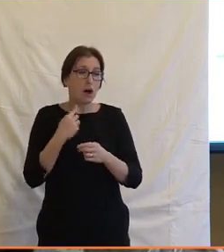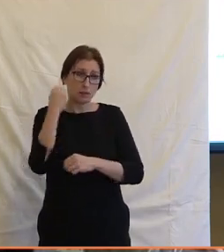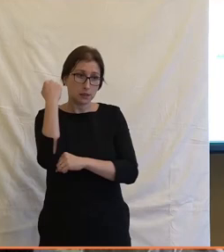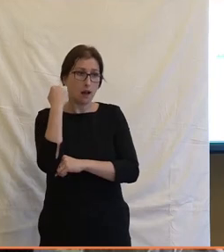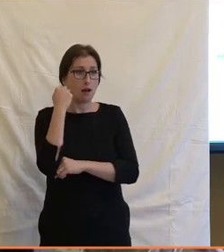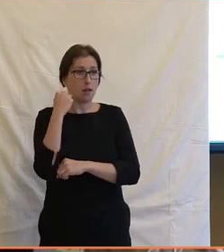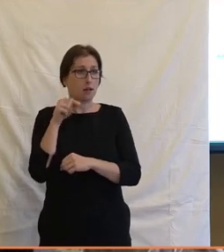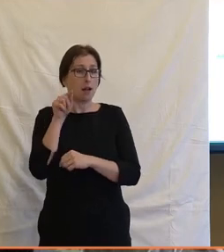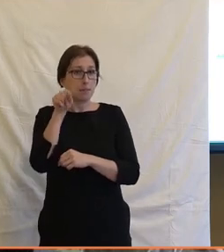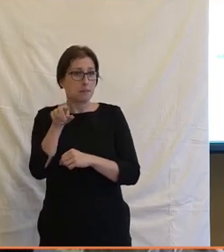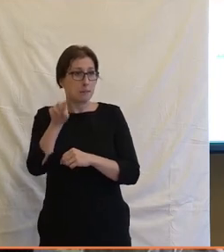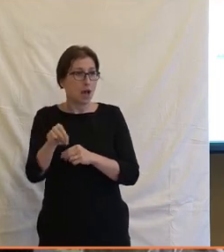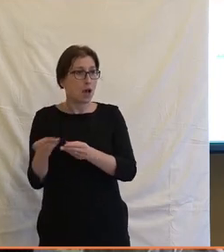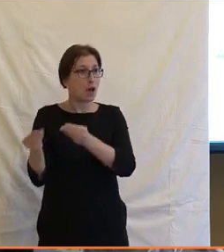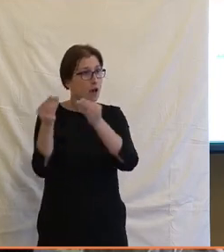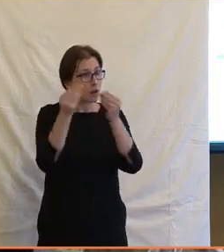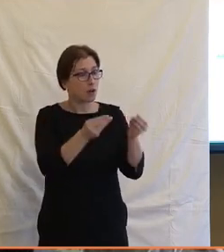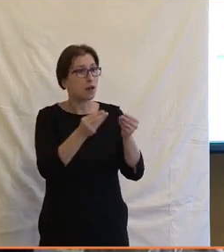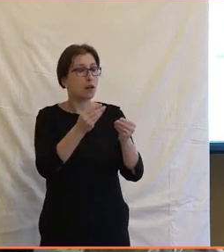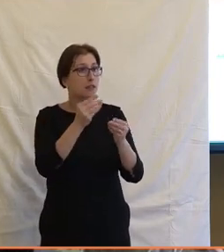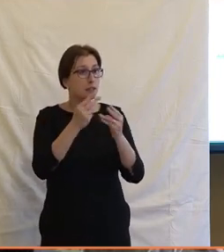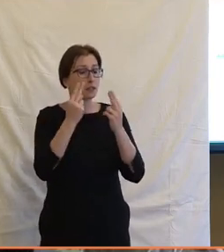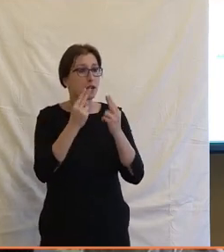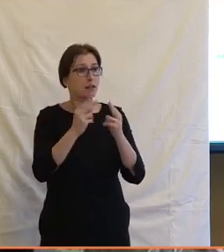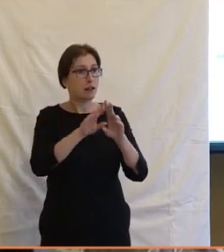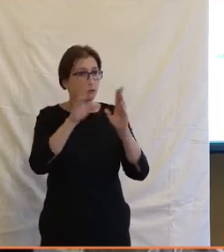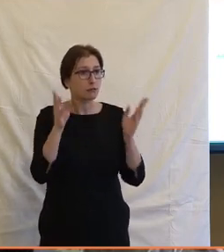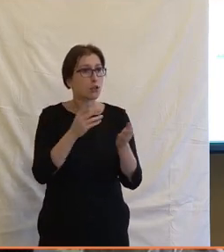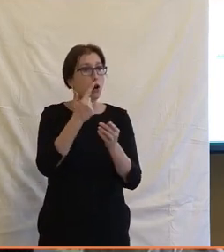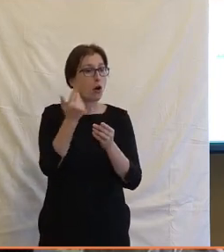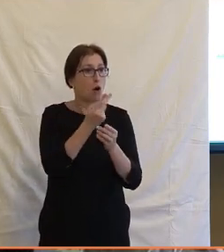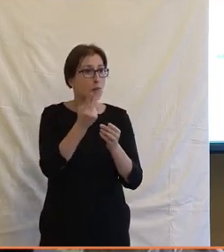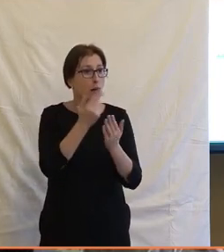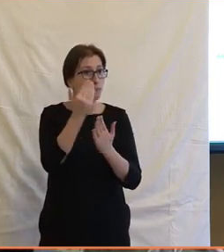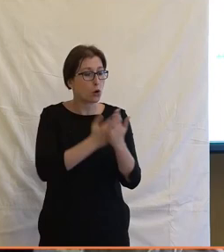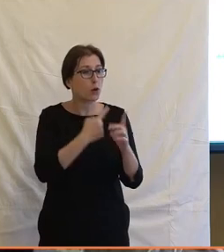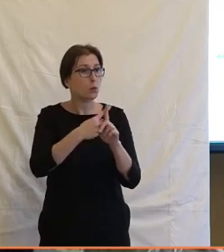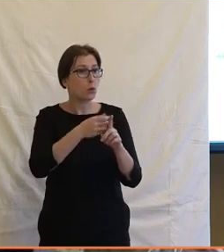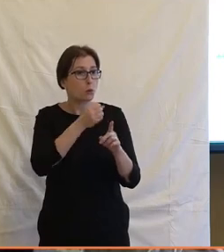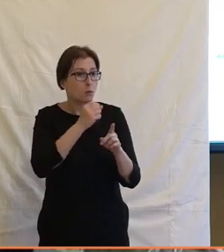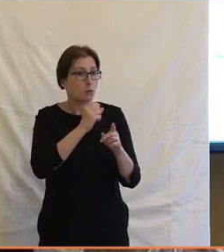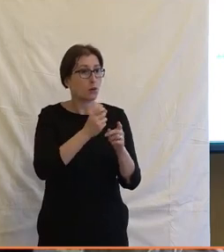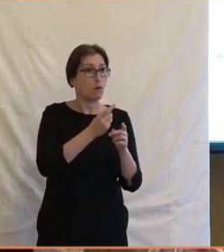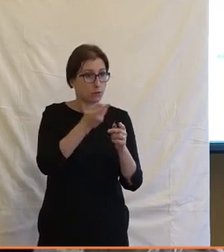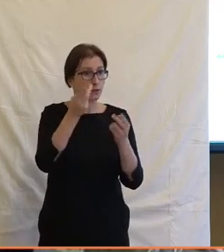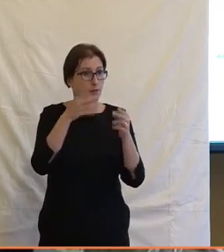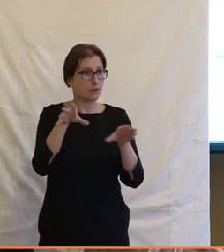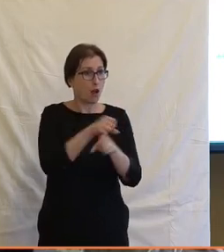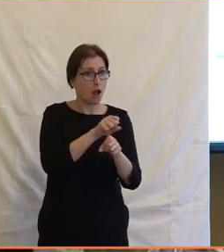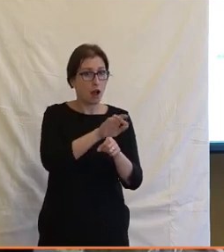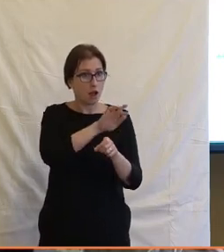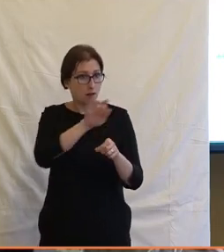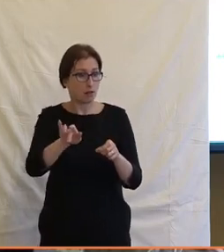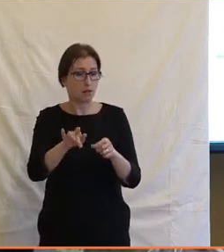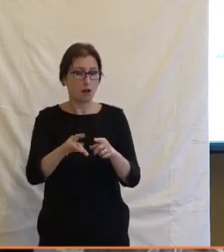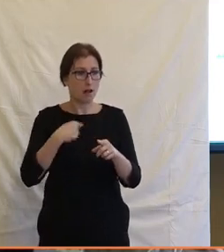a úřad práce mu schválil celou tu částku na oba dva programy i na mikrofon. Tak jsem se pána tak jako by ptala